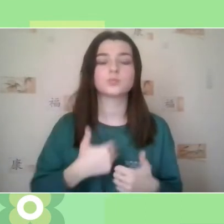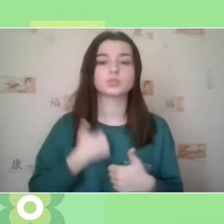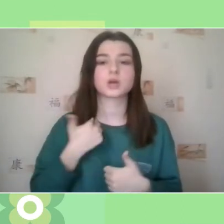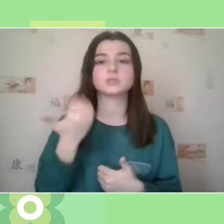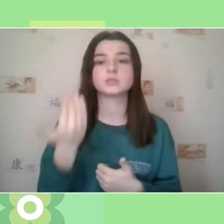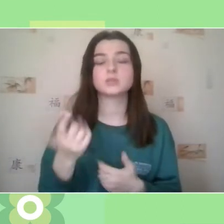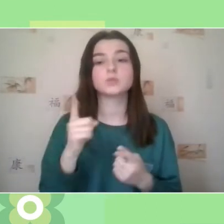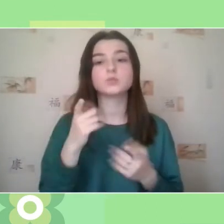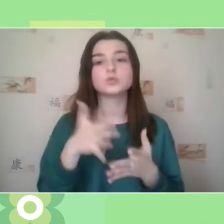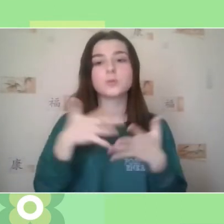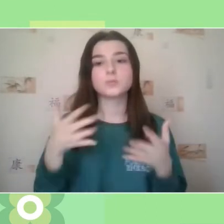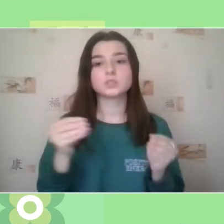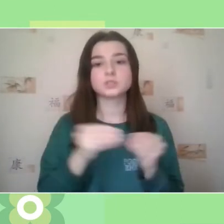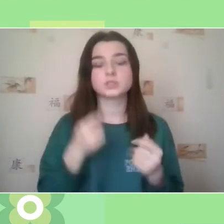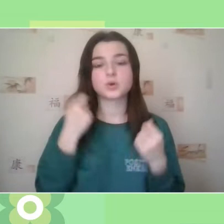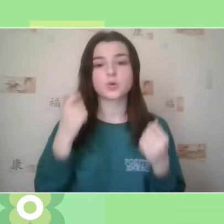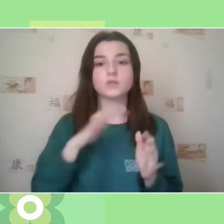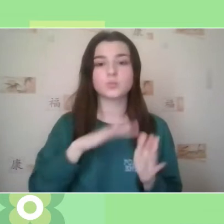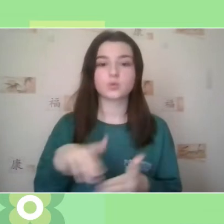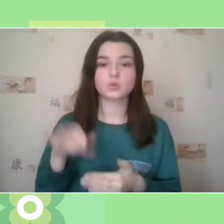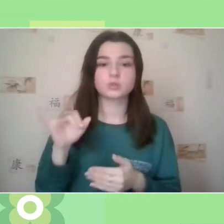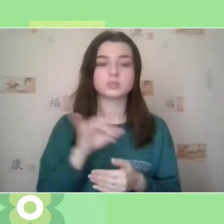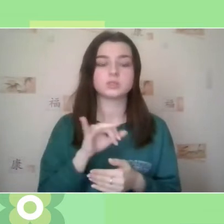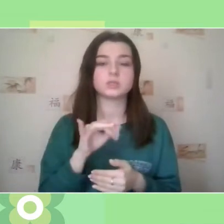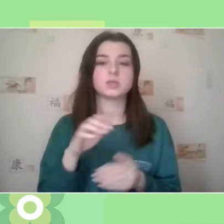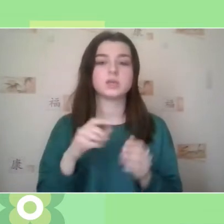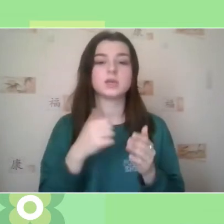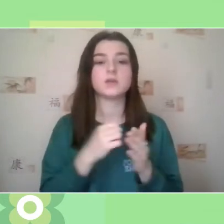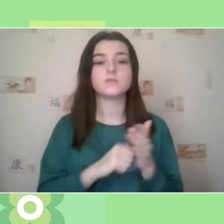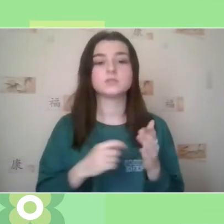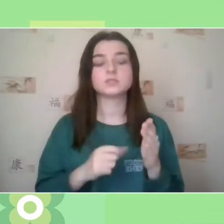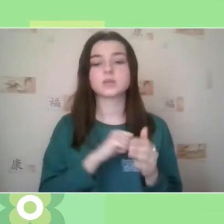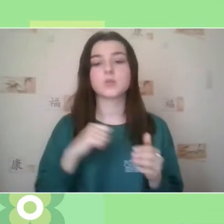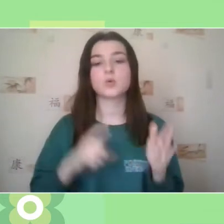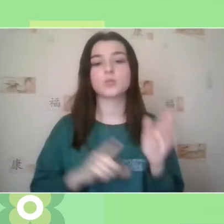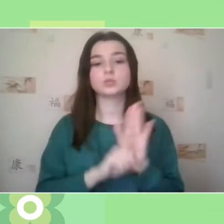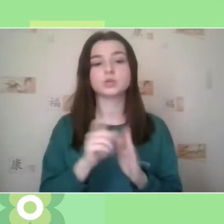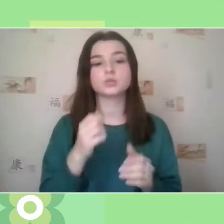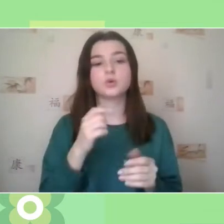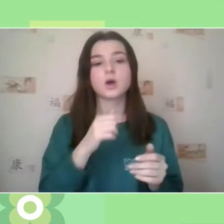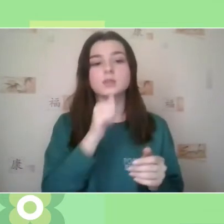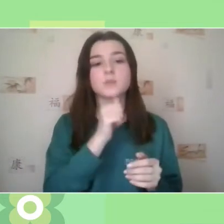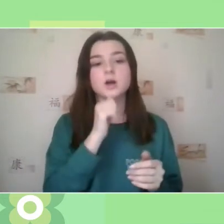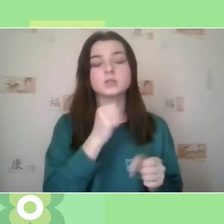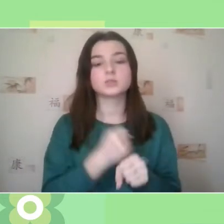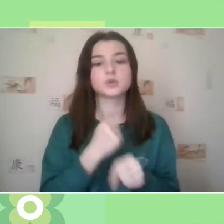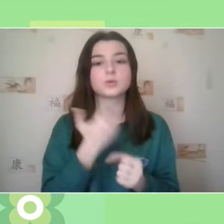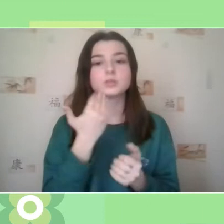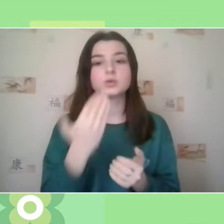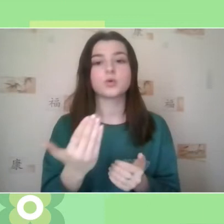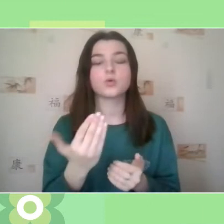10 років поспіль, кожної весни. Ми від самого початку намагались зробити його корисним і цікавим.